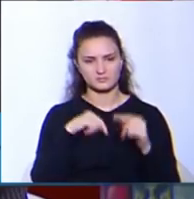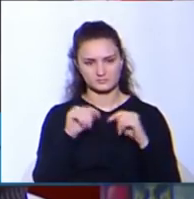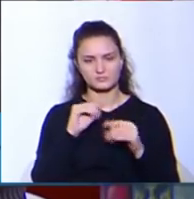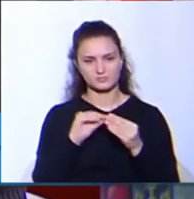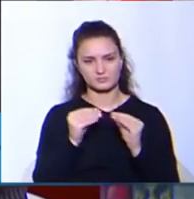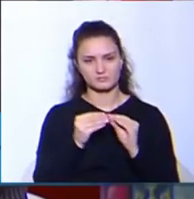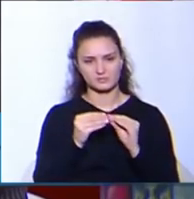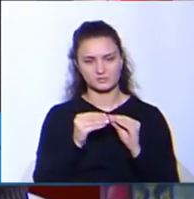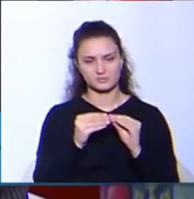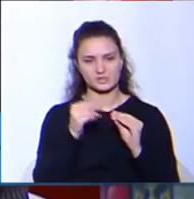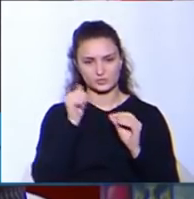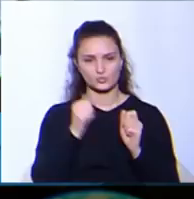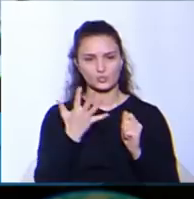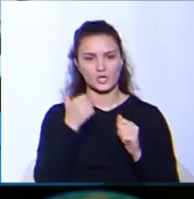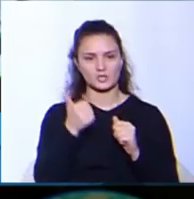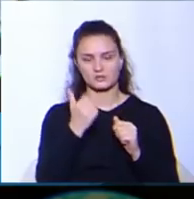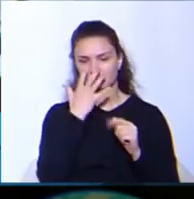უნდა კარგად აწარმოო.